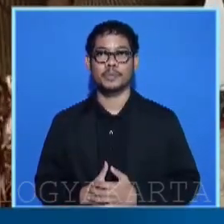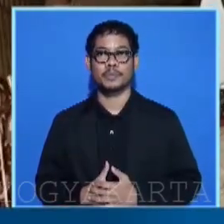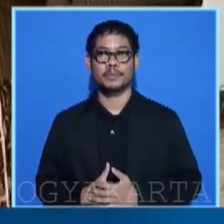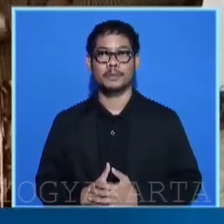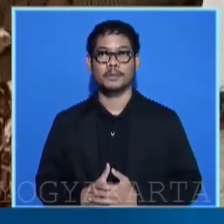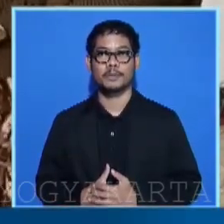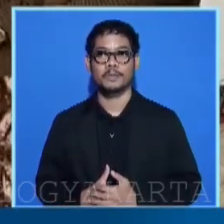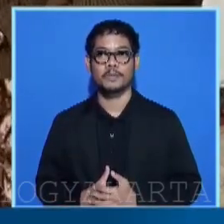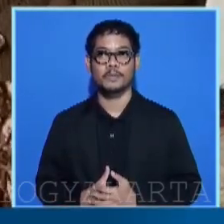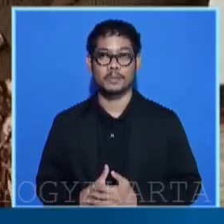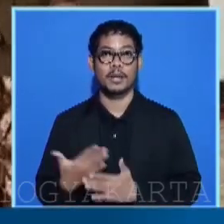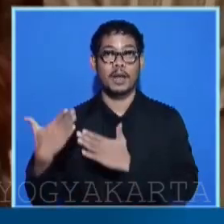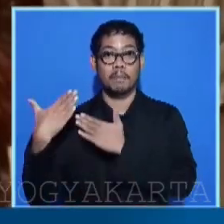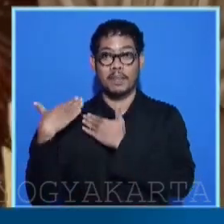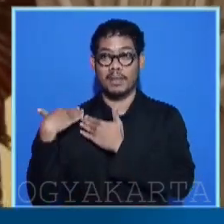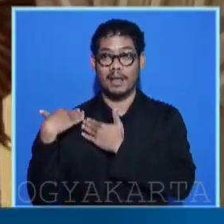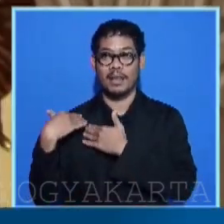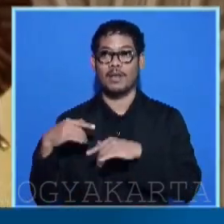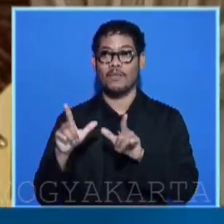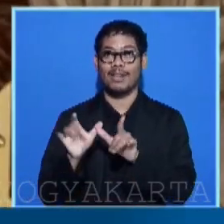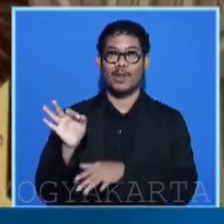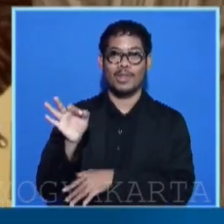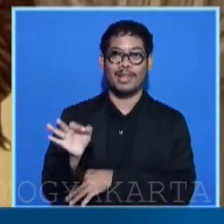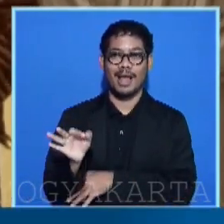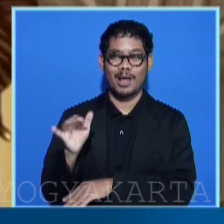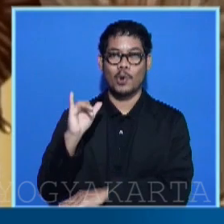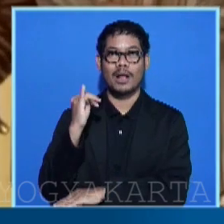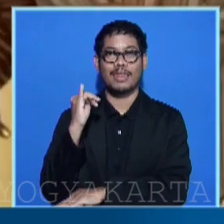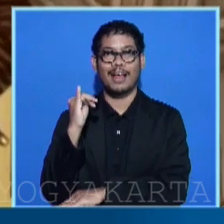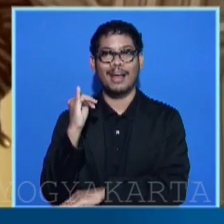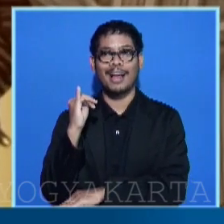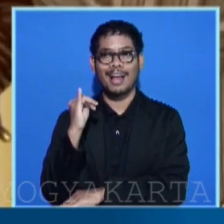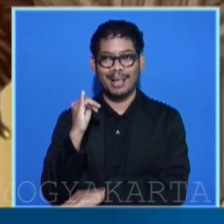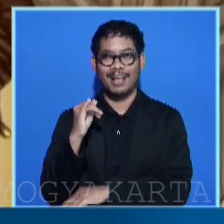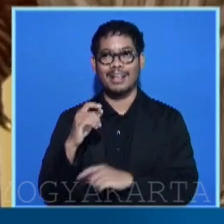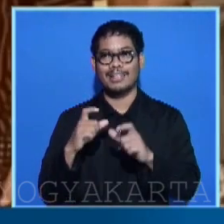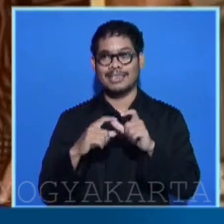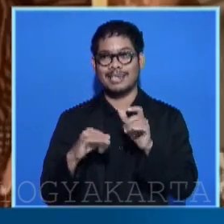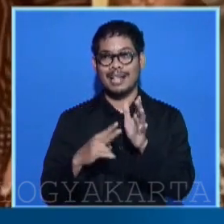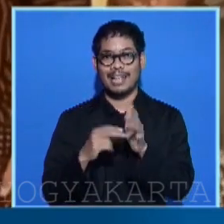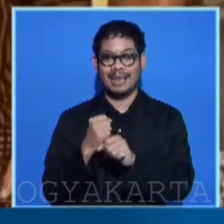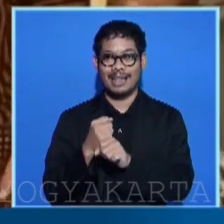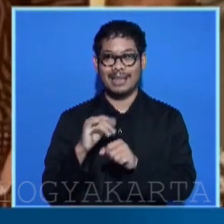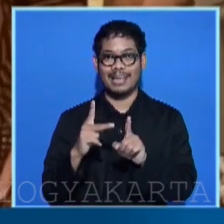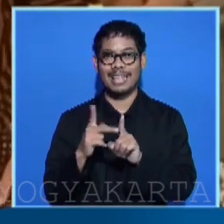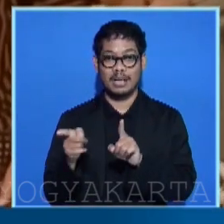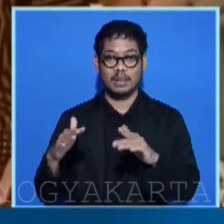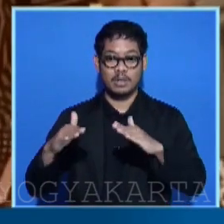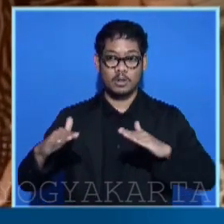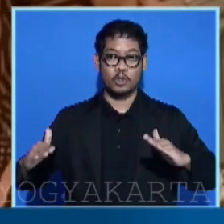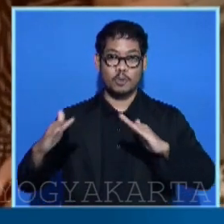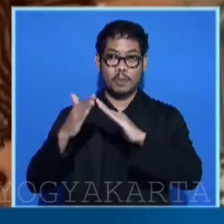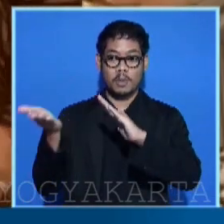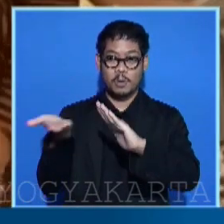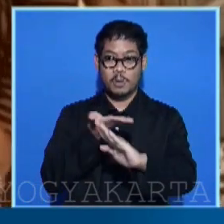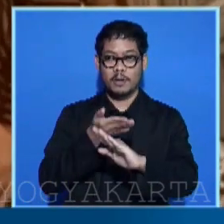Penjabat Wali Kota Yogyakarta Singgih Raharjo memotong tumpeng untuk memperingati 11 tahun keistimewaan Daerah Istimewa